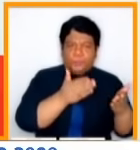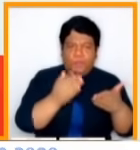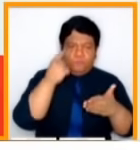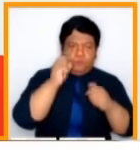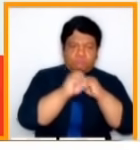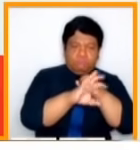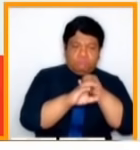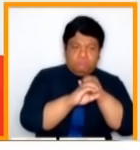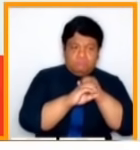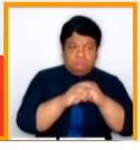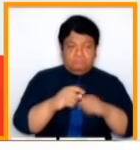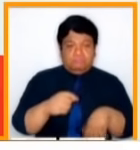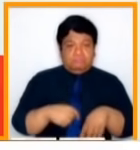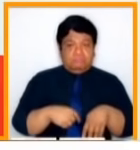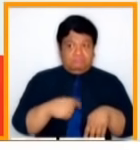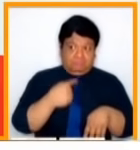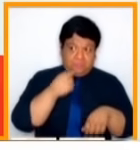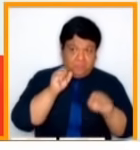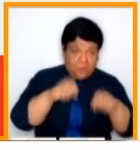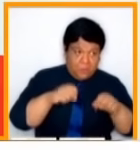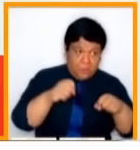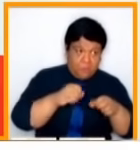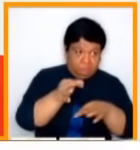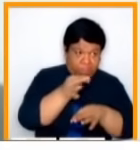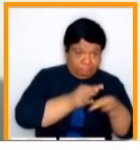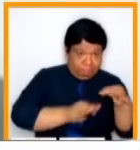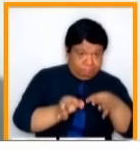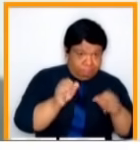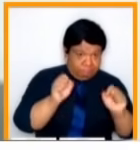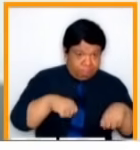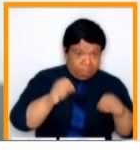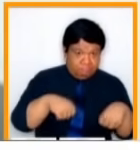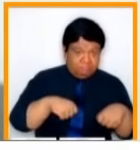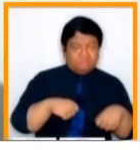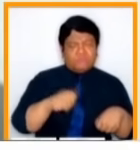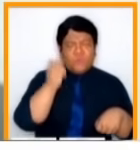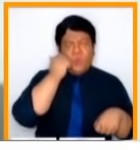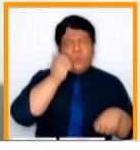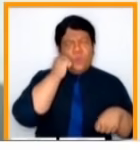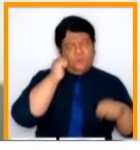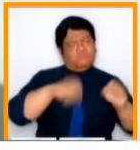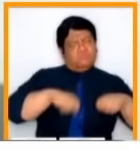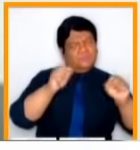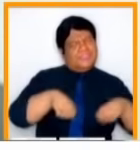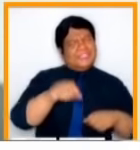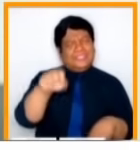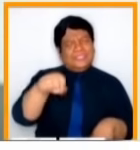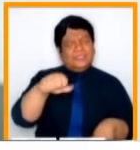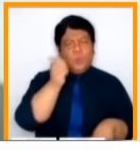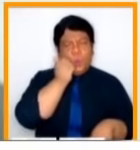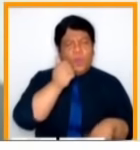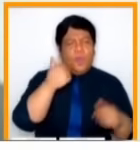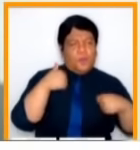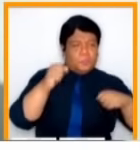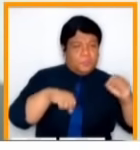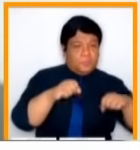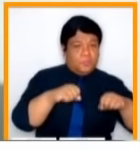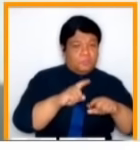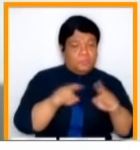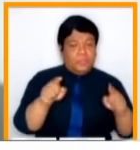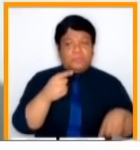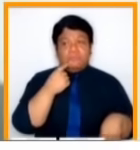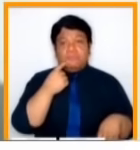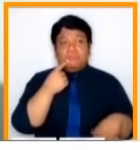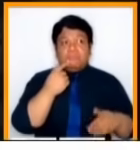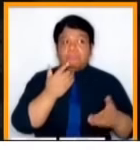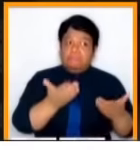ng substitution? Well, it's always possible. Yung mga possibilities, palaging pwede yan. Pero sasabihin mo mangyayari, certain,